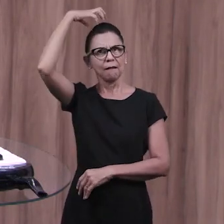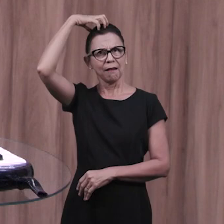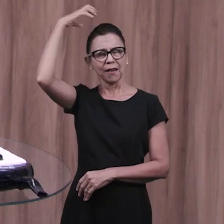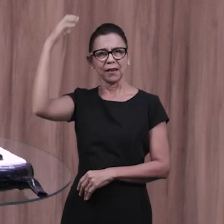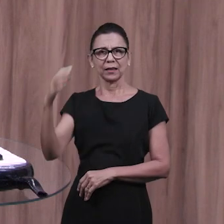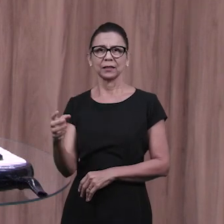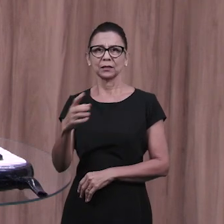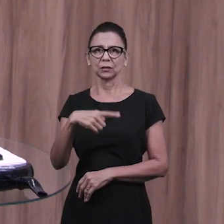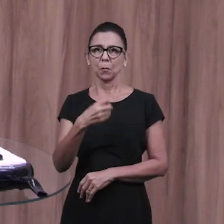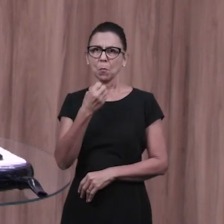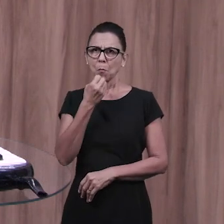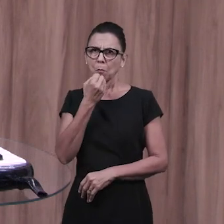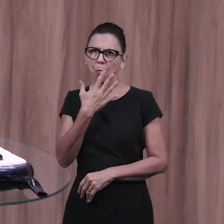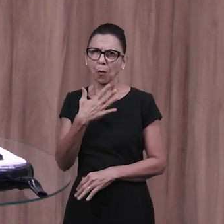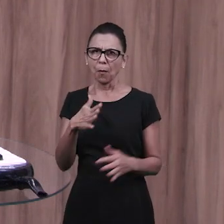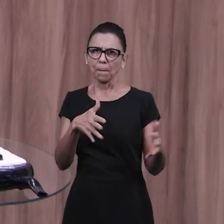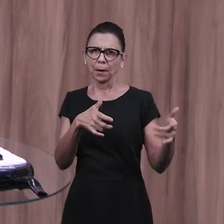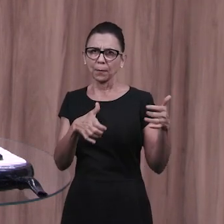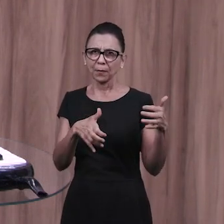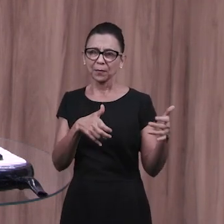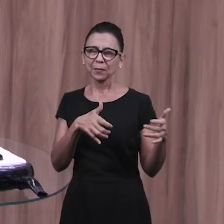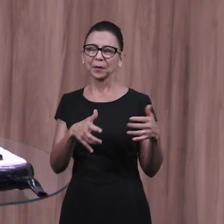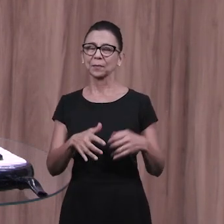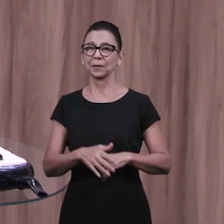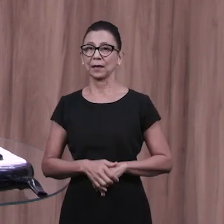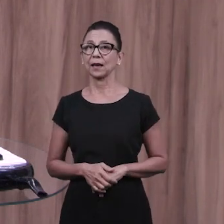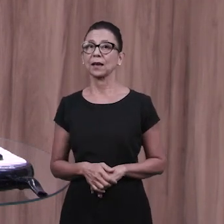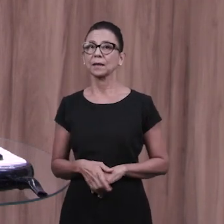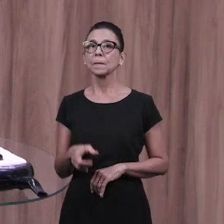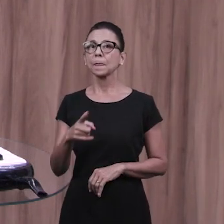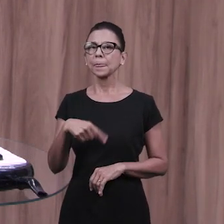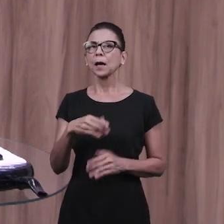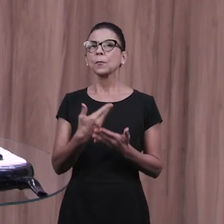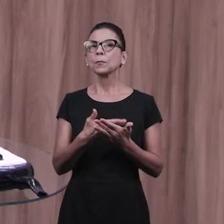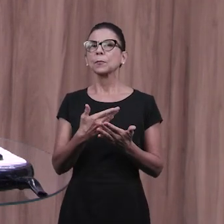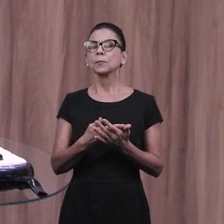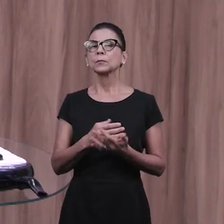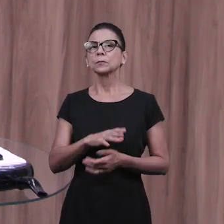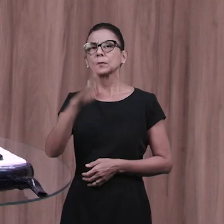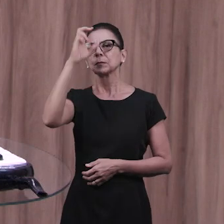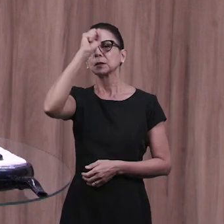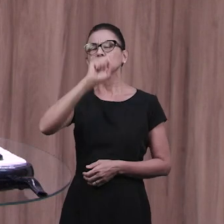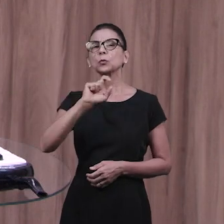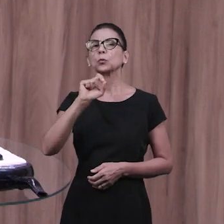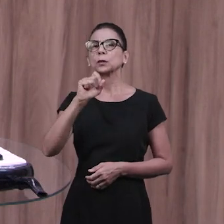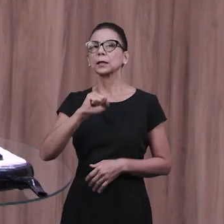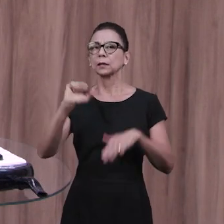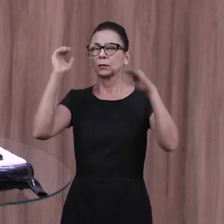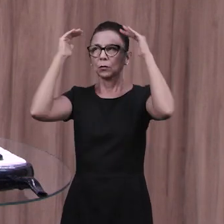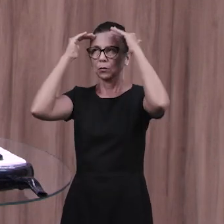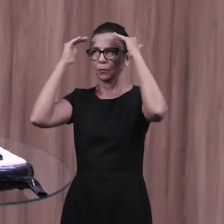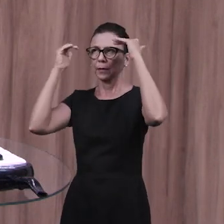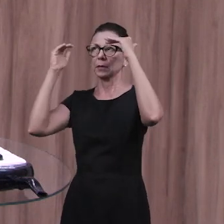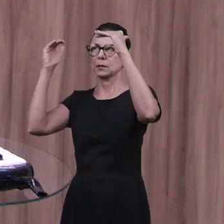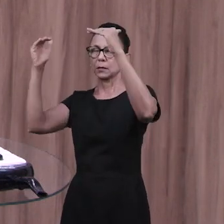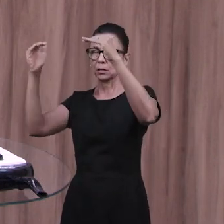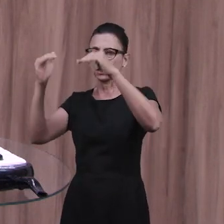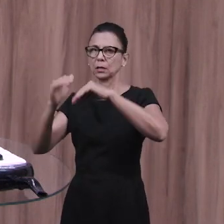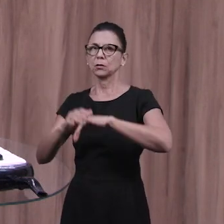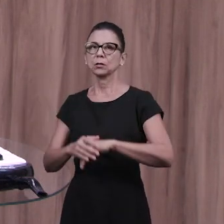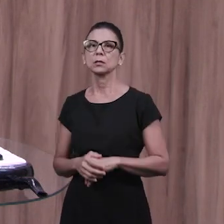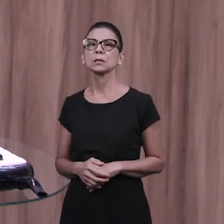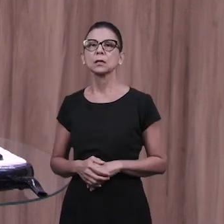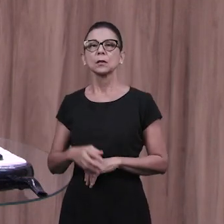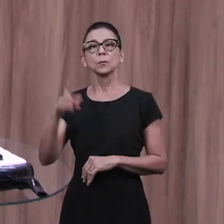l'étude précédente, nous avons appris que nous devons être obéissants. Nous pouvons être utilisés par le Seigneur dans n'importe